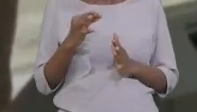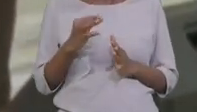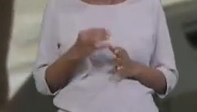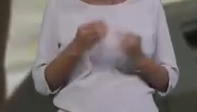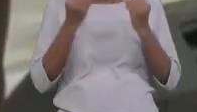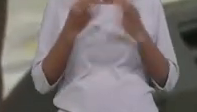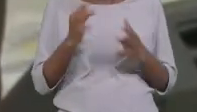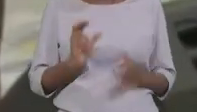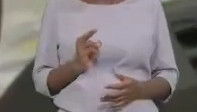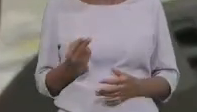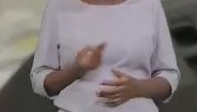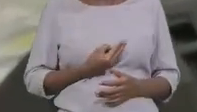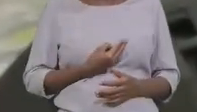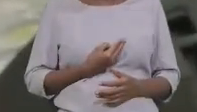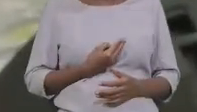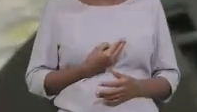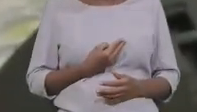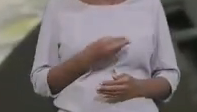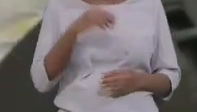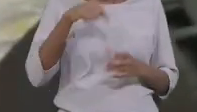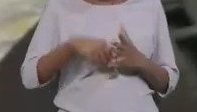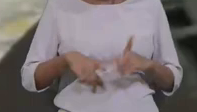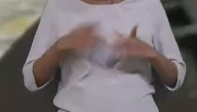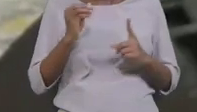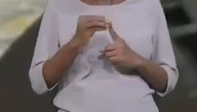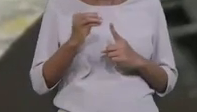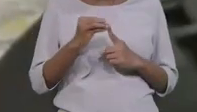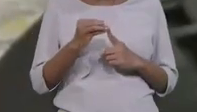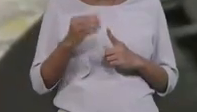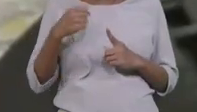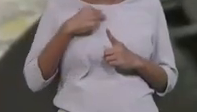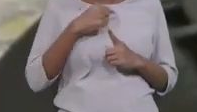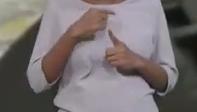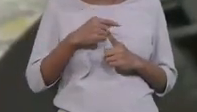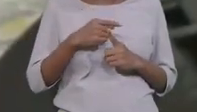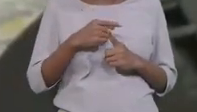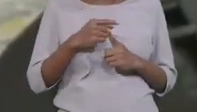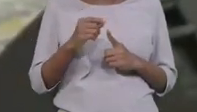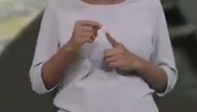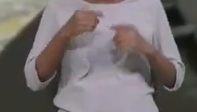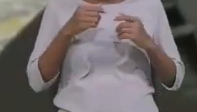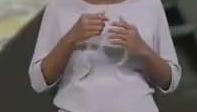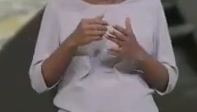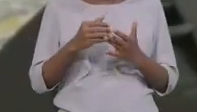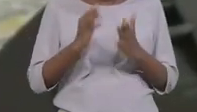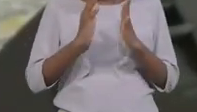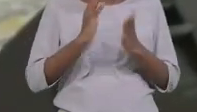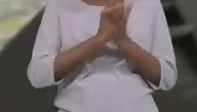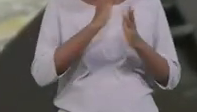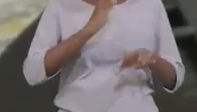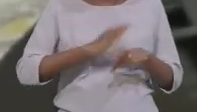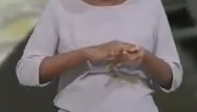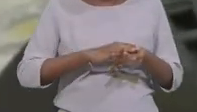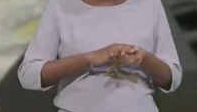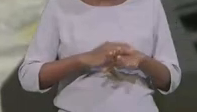Saint-Esprit, la plupart d'entre nous, y compris nous, nous nous spécialisons sur le parler en